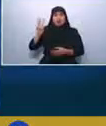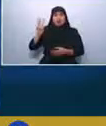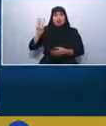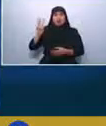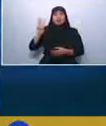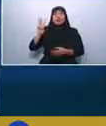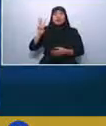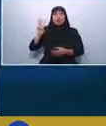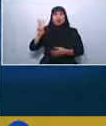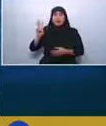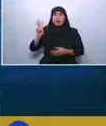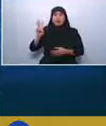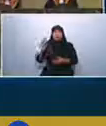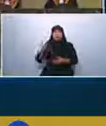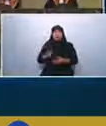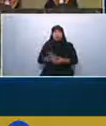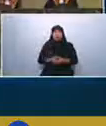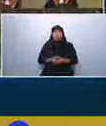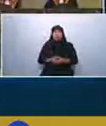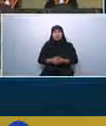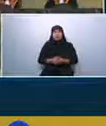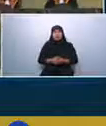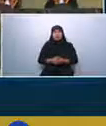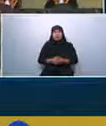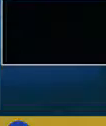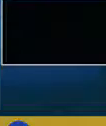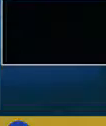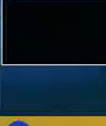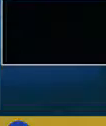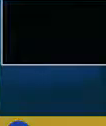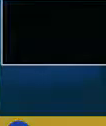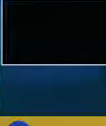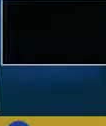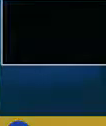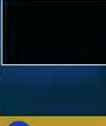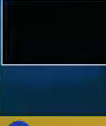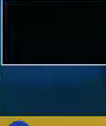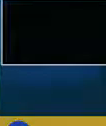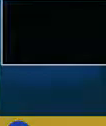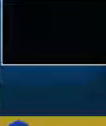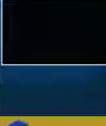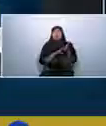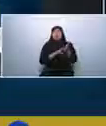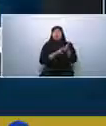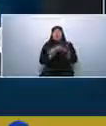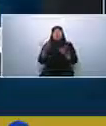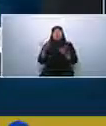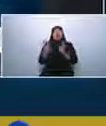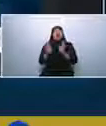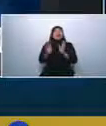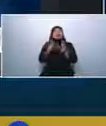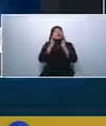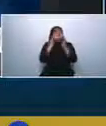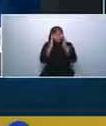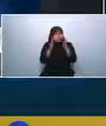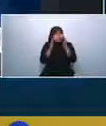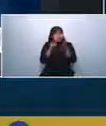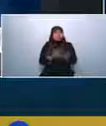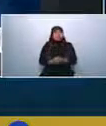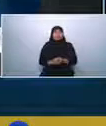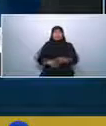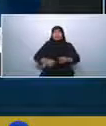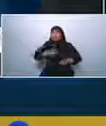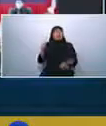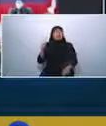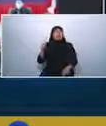Presiden Republik Indonesia, Wakil Presiden Republik Indonesia, para pimpinan lembaga negara, para ketua Mahkamah Agung